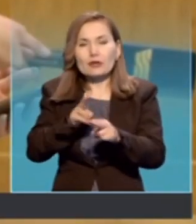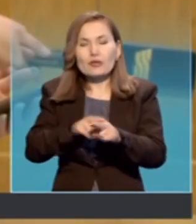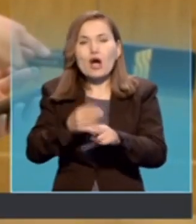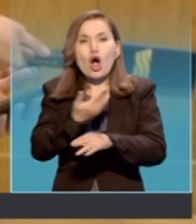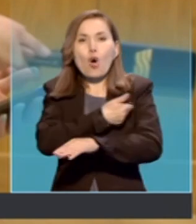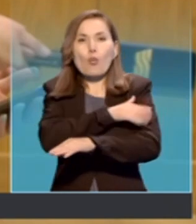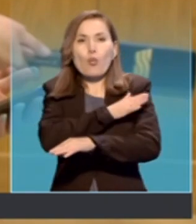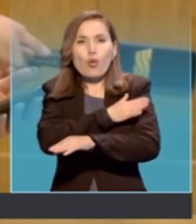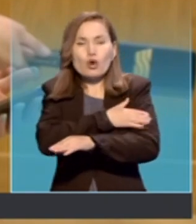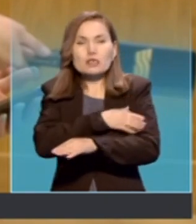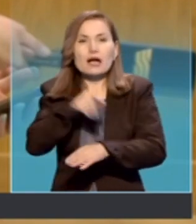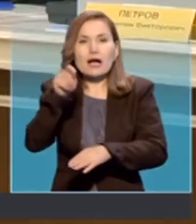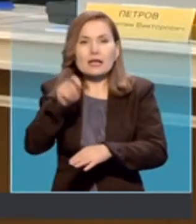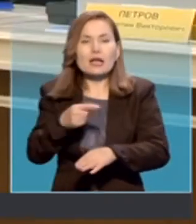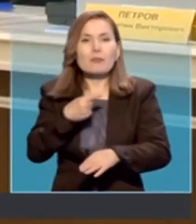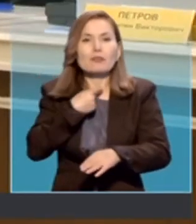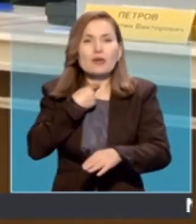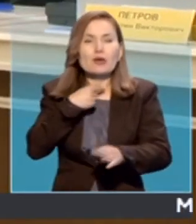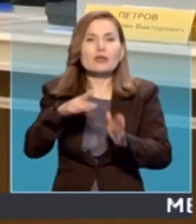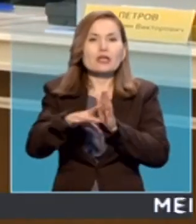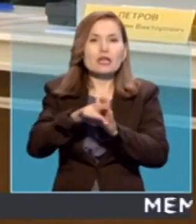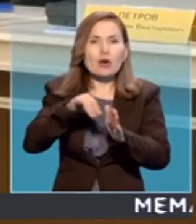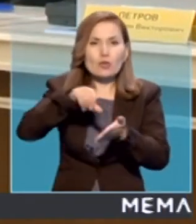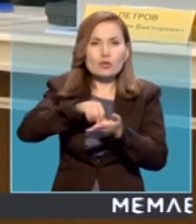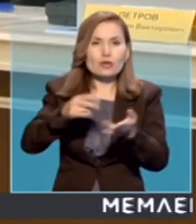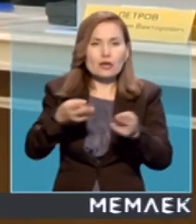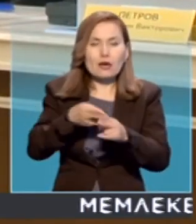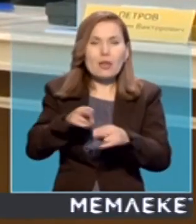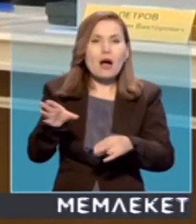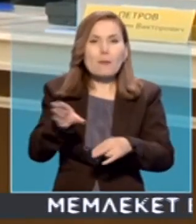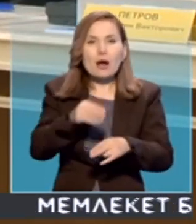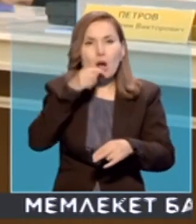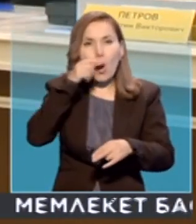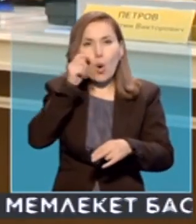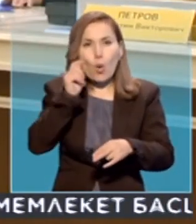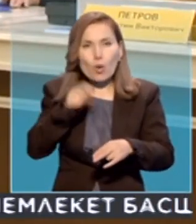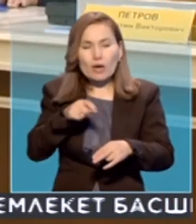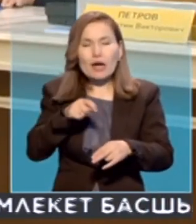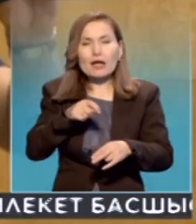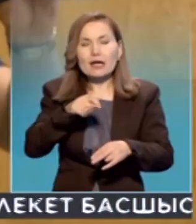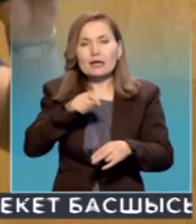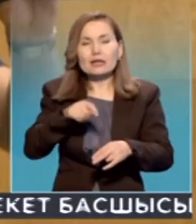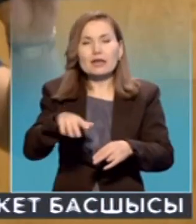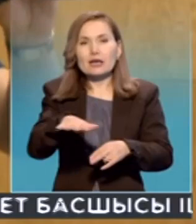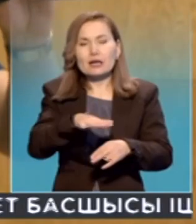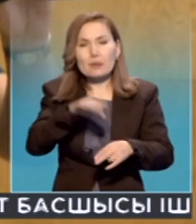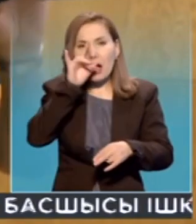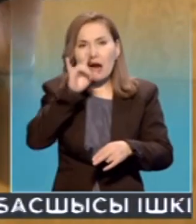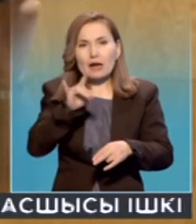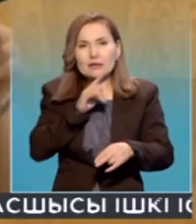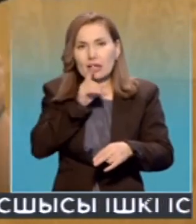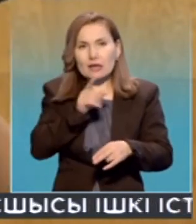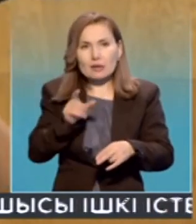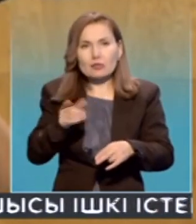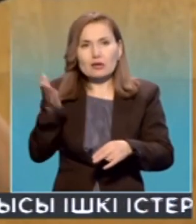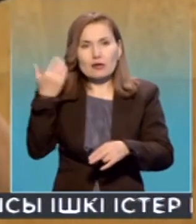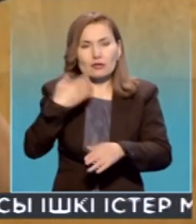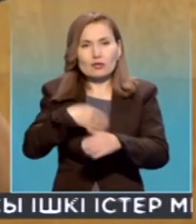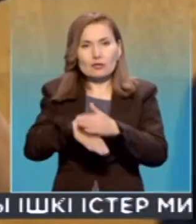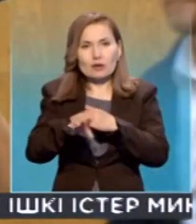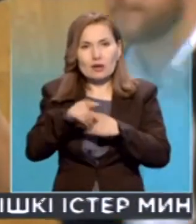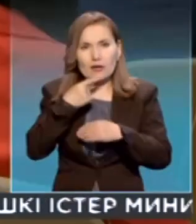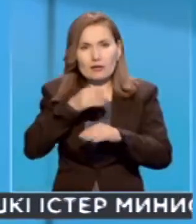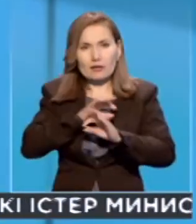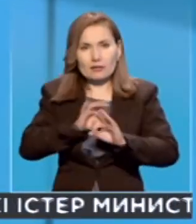Ертерек барып та таңдау жасауға болады. Дегенмен Украинадағы барлық Қазақстан азаматтарын елге жеткізіп алдық, деді ведомство өкілі.